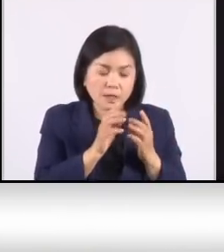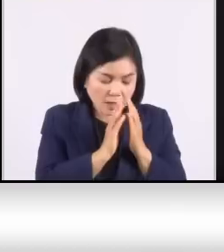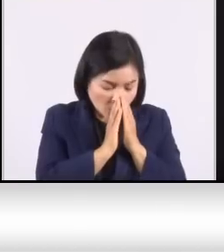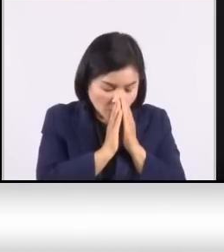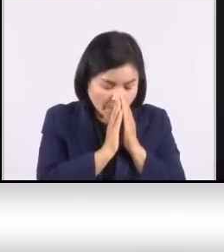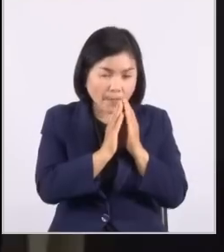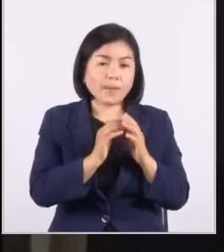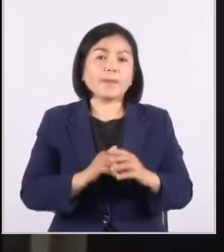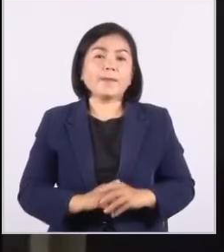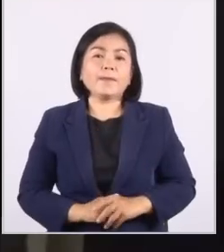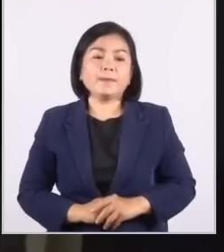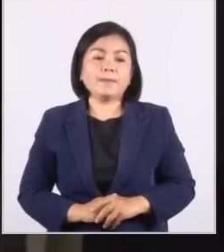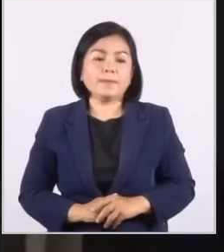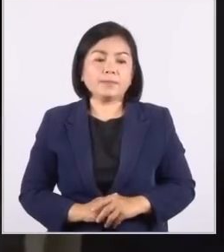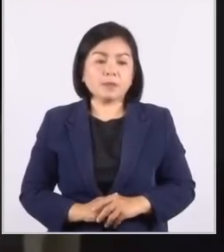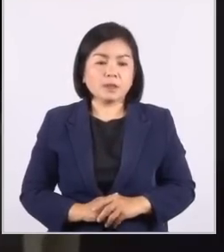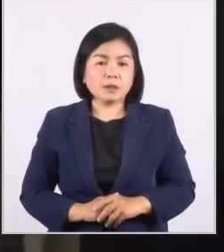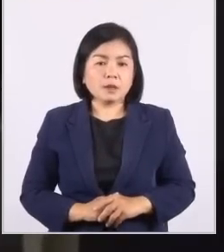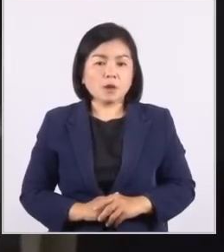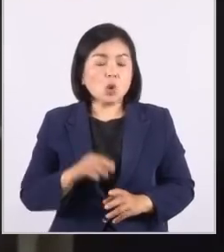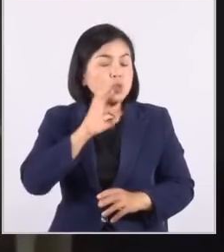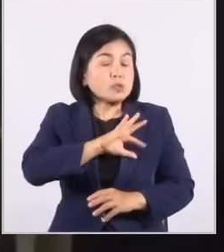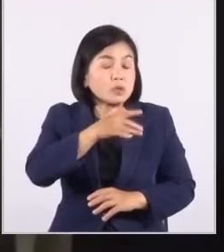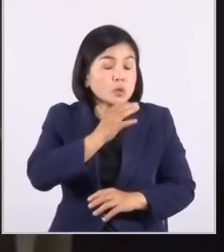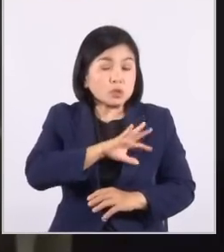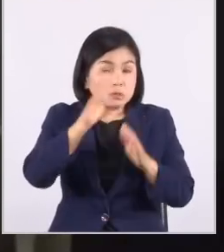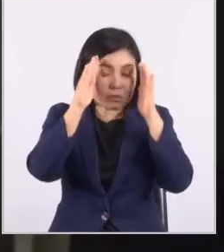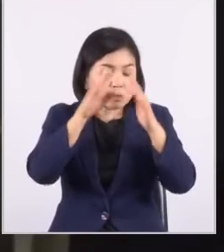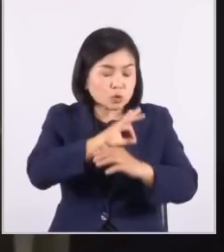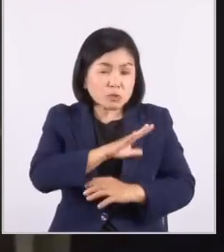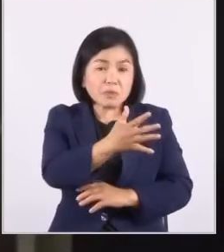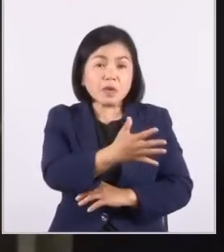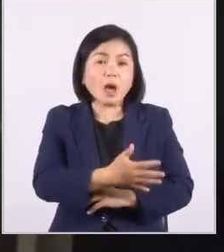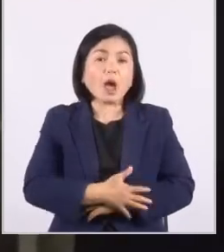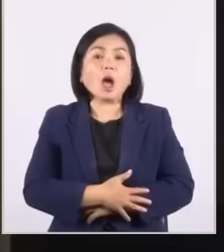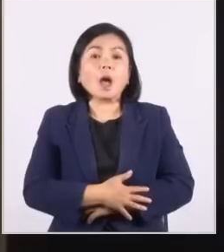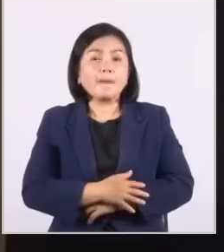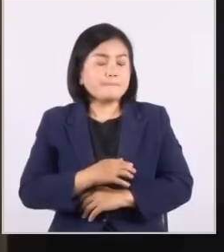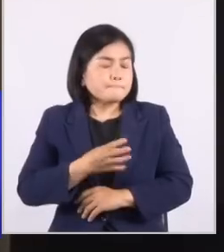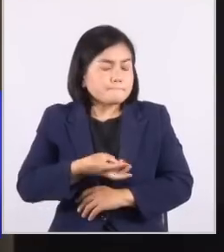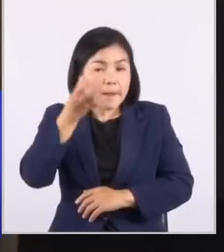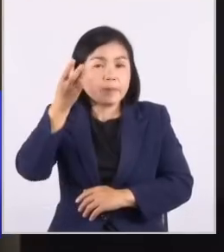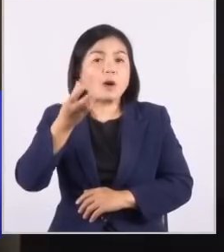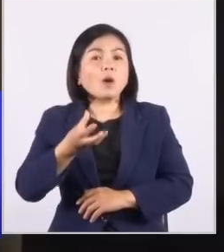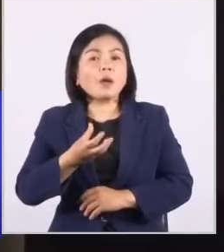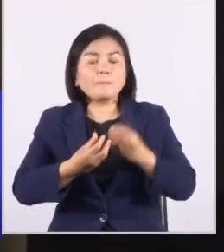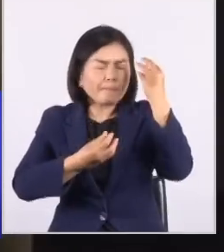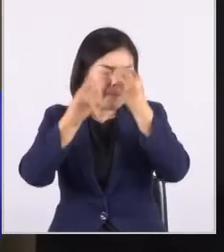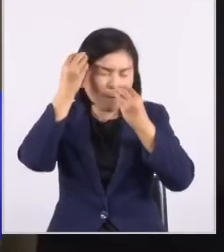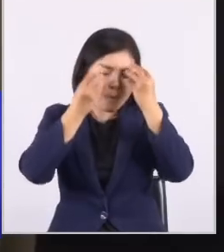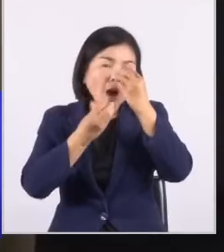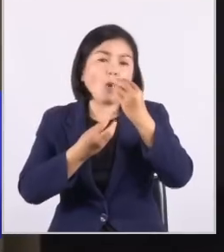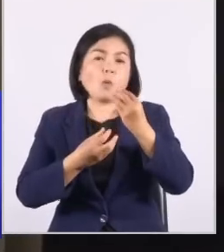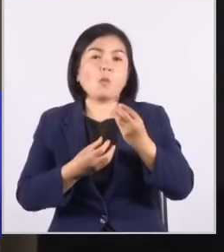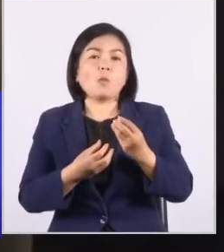ครับ ก็คุมสติแต่ของบ่ได้ ครับผมคุมสติของบ่ได้ครับอารมณ์ชั่ววูบครับ อารมณ์ชั่ววูบ อ